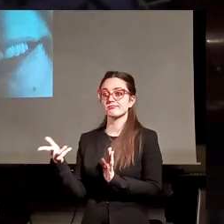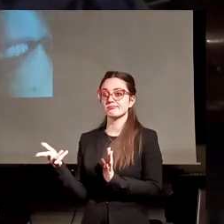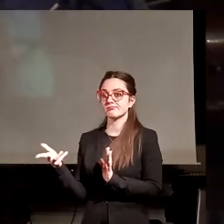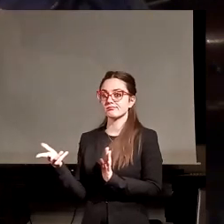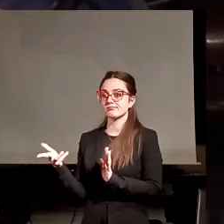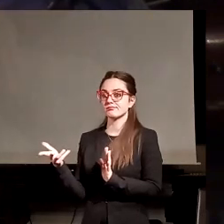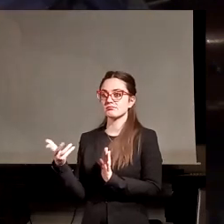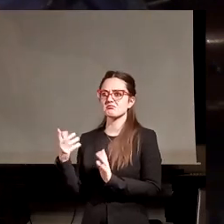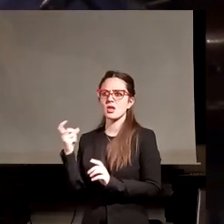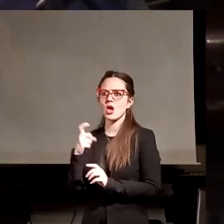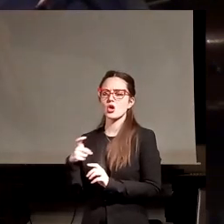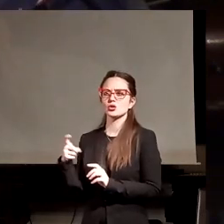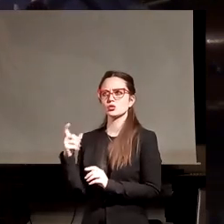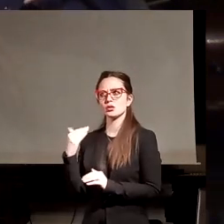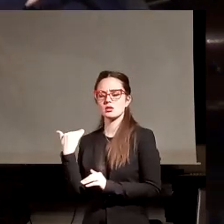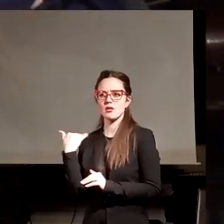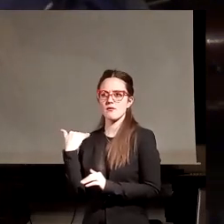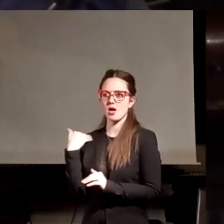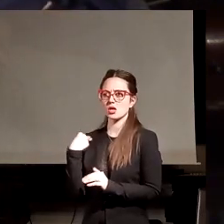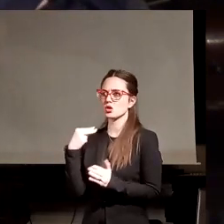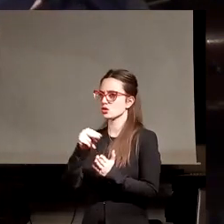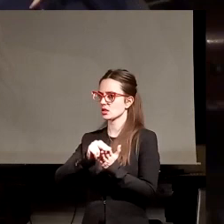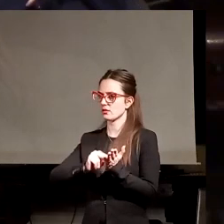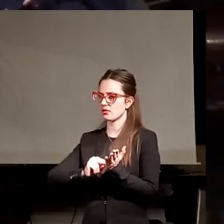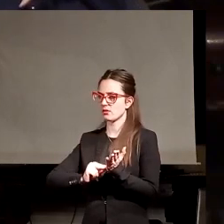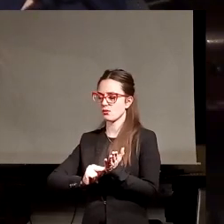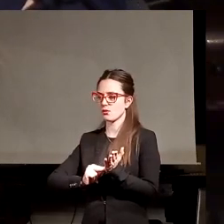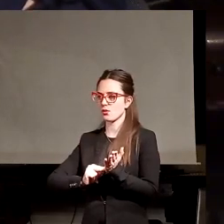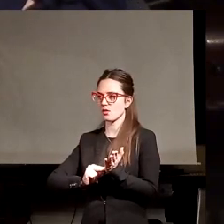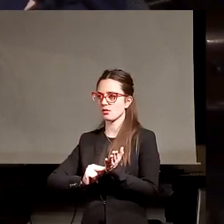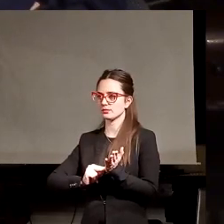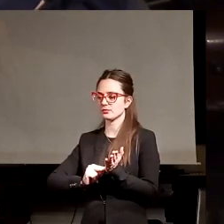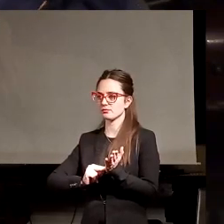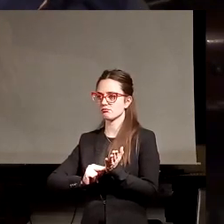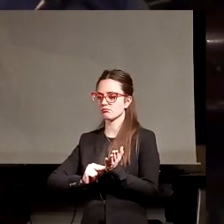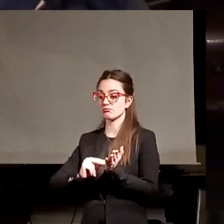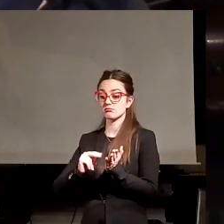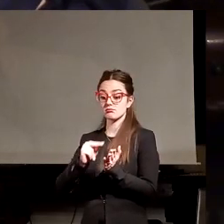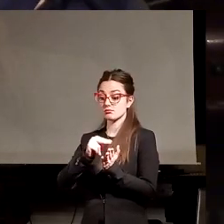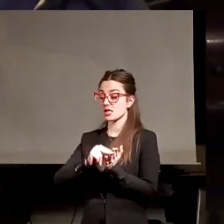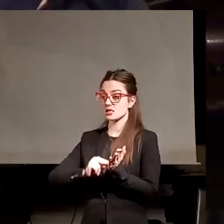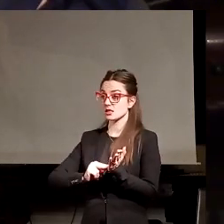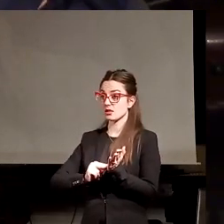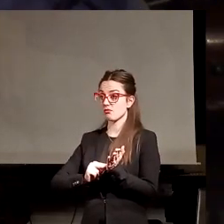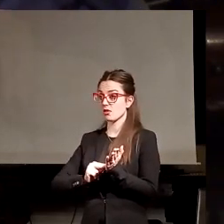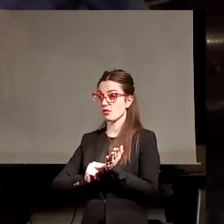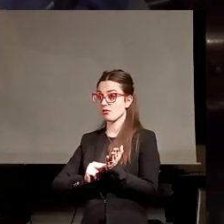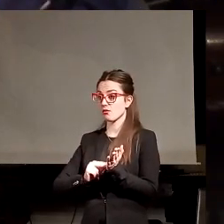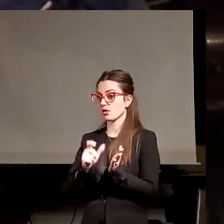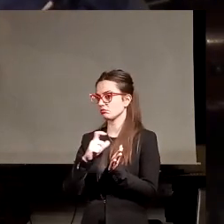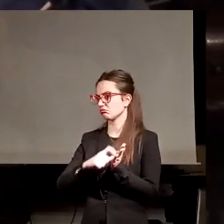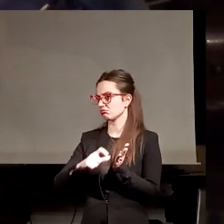giorni fa stavo scrivendo un pezzo per i 50 anni